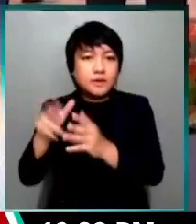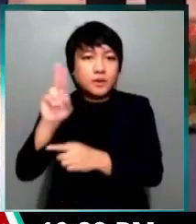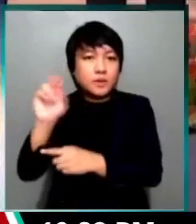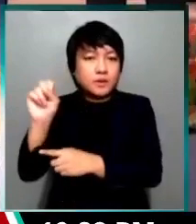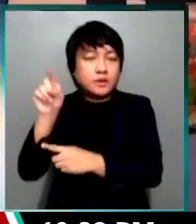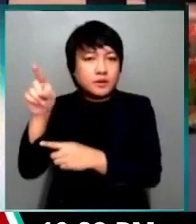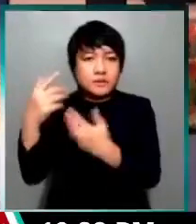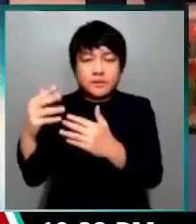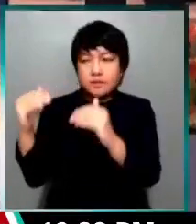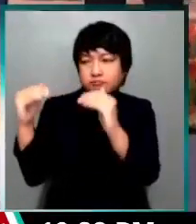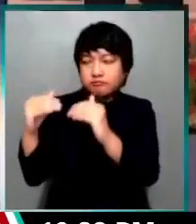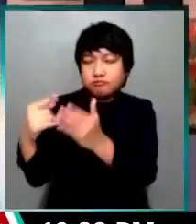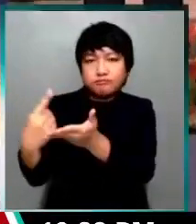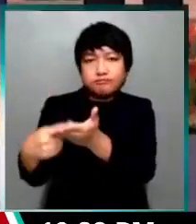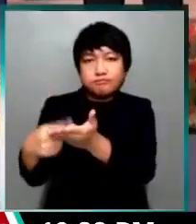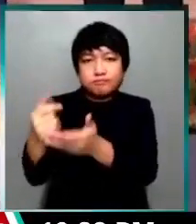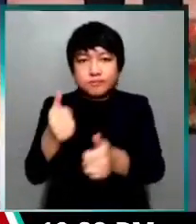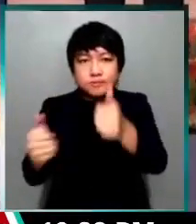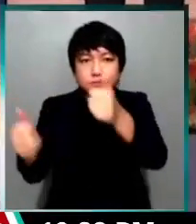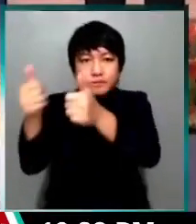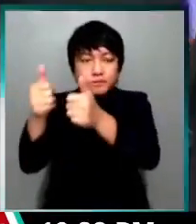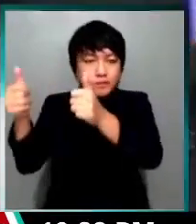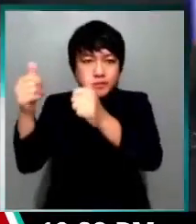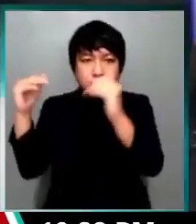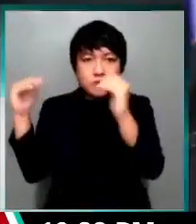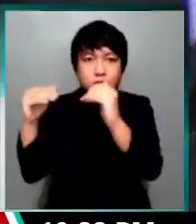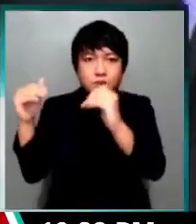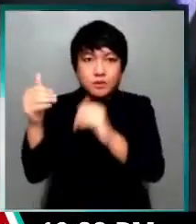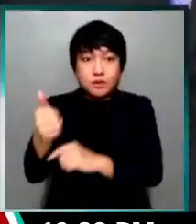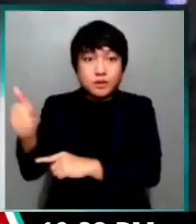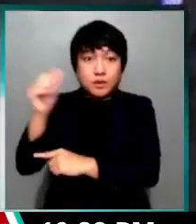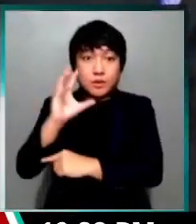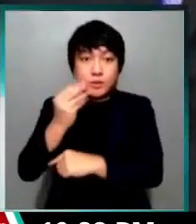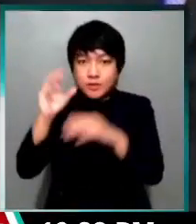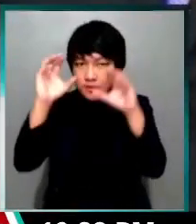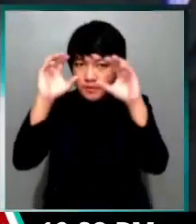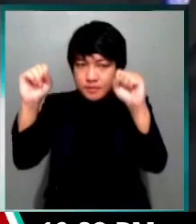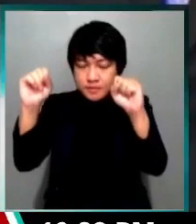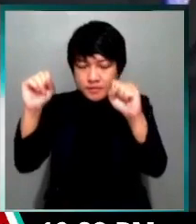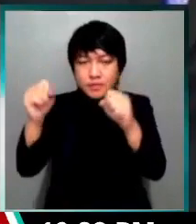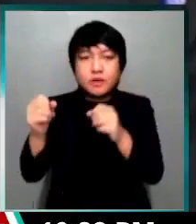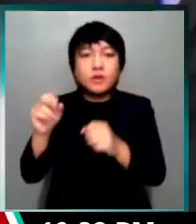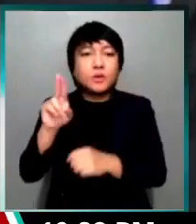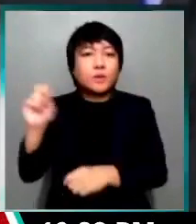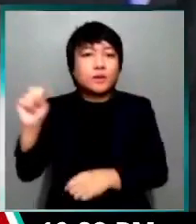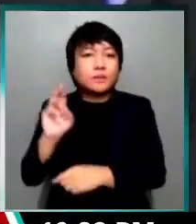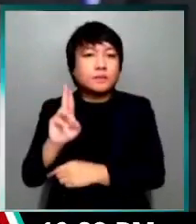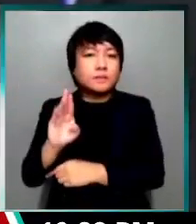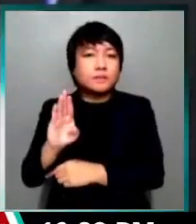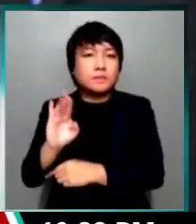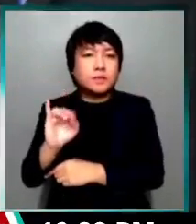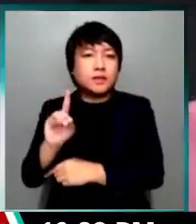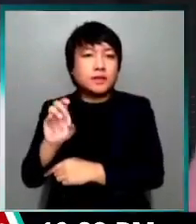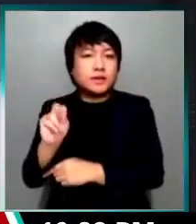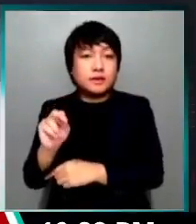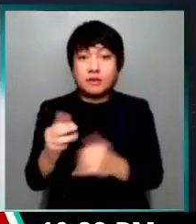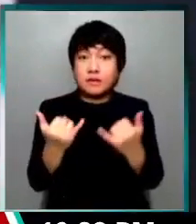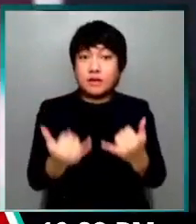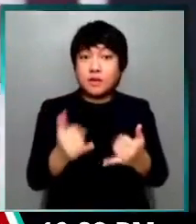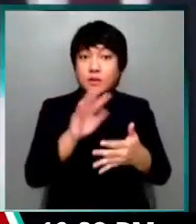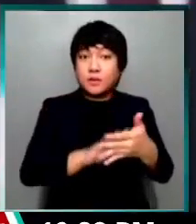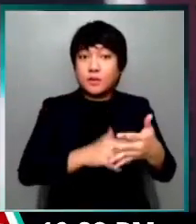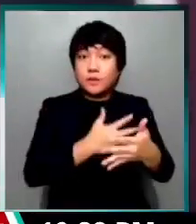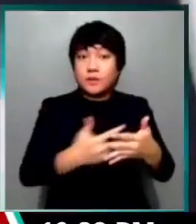pangunguna ng host na si US President Joe Biden. Nakaschedule ngayong araw na magpulong si Pangulong Marcos at Chinese President Xi